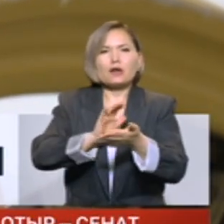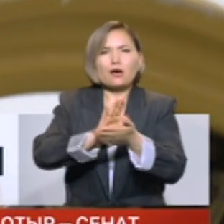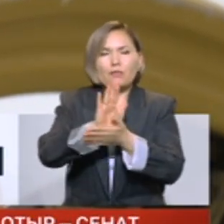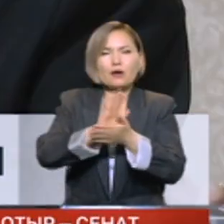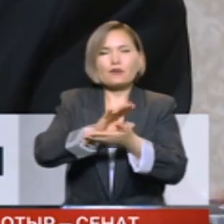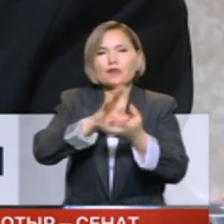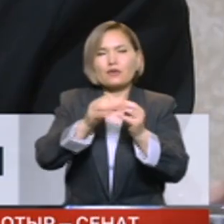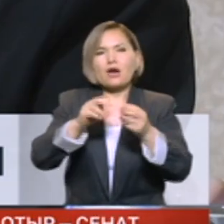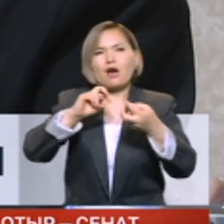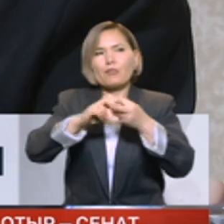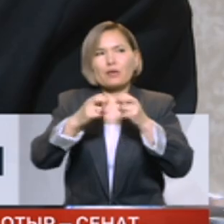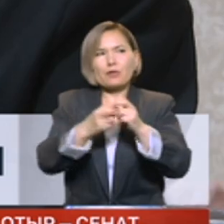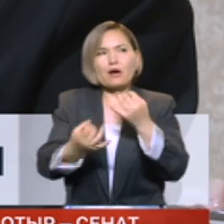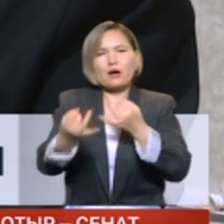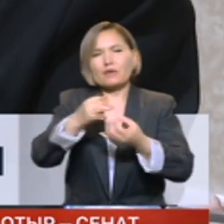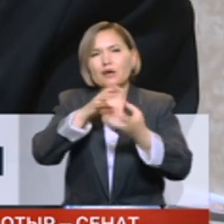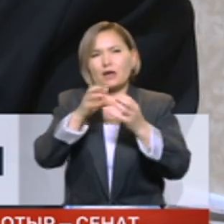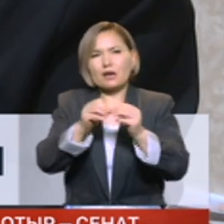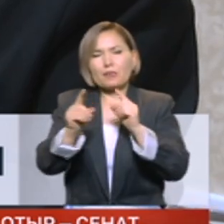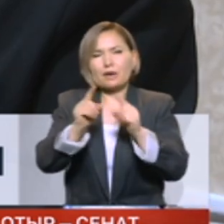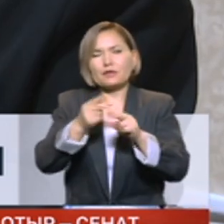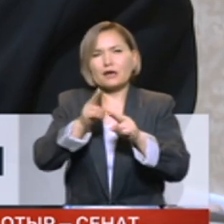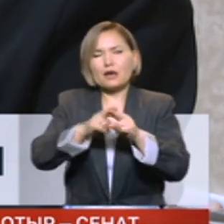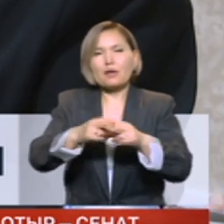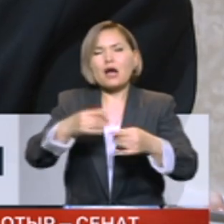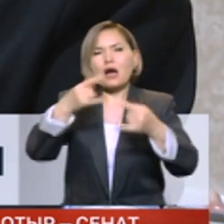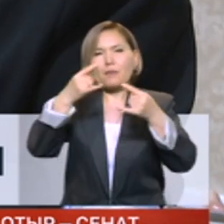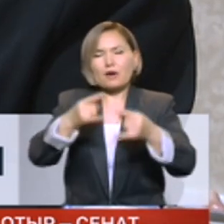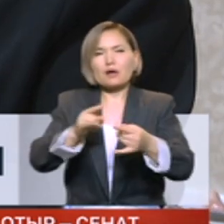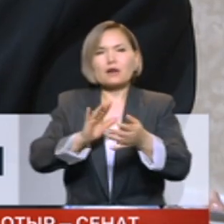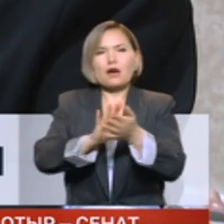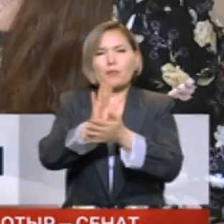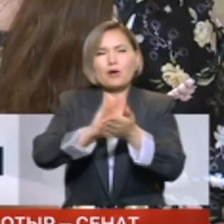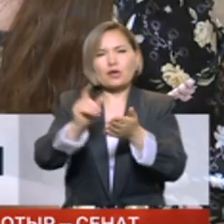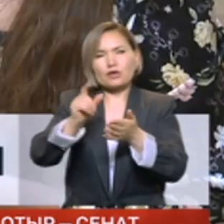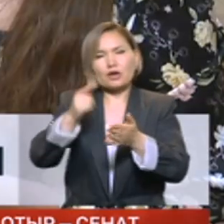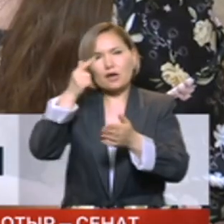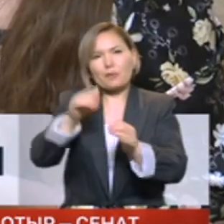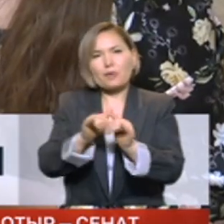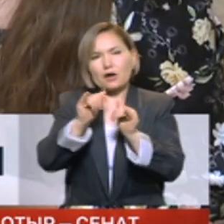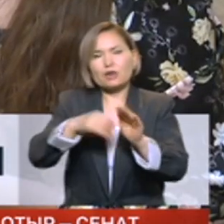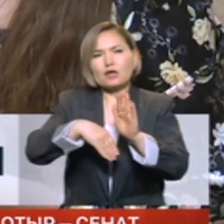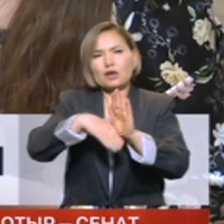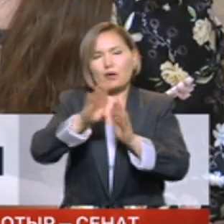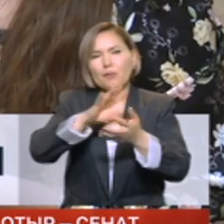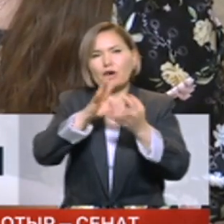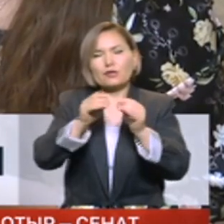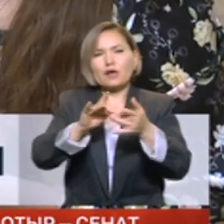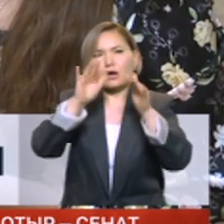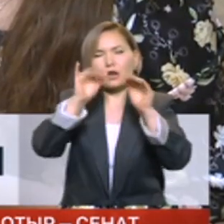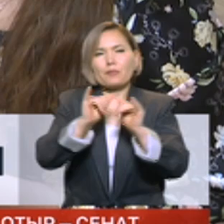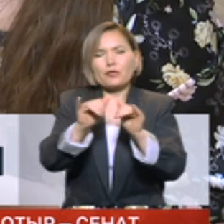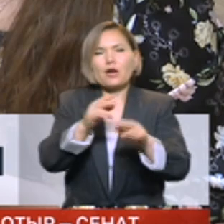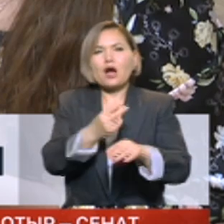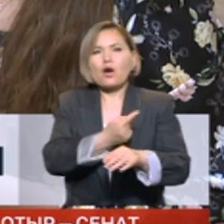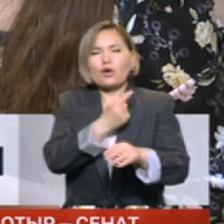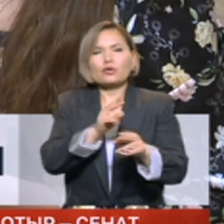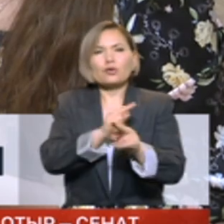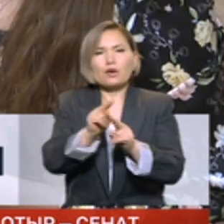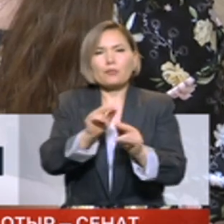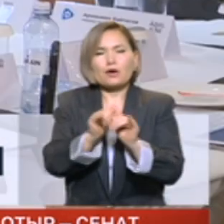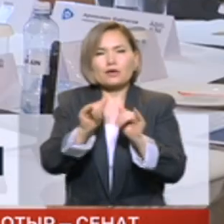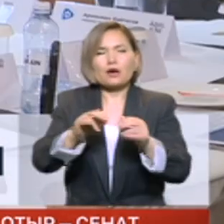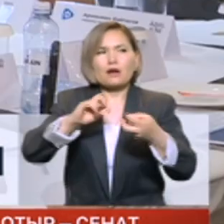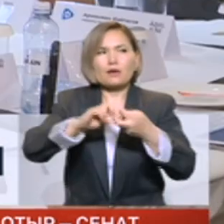мүшкіл жағдайы алаңдатып отыр. Жиын барысында медиа өкілдерінің біліктілігін арттыру, жасанды интеллектінің мүмкіндіктері, оқыту тренингтерін